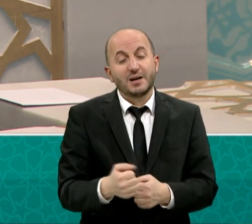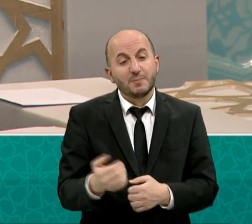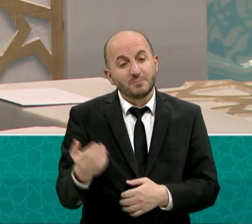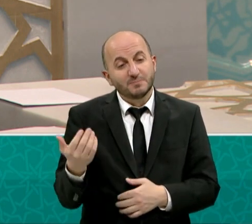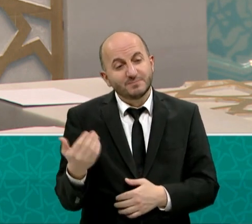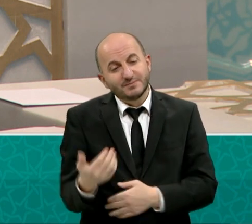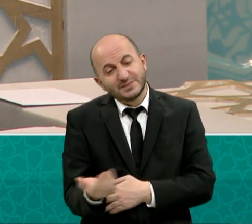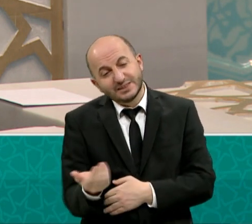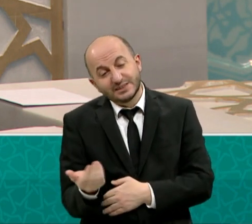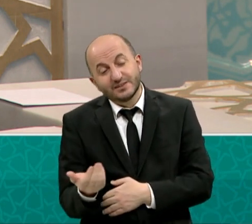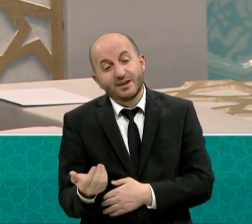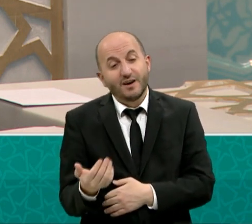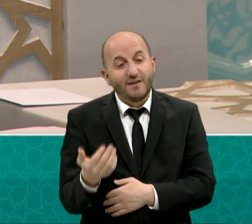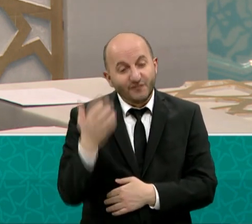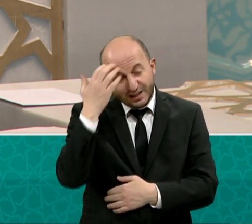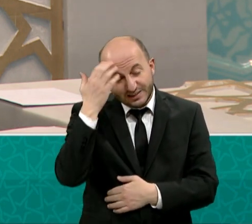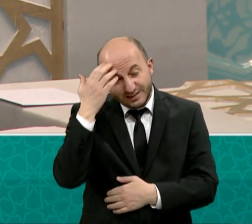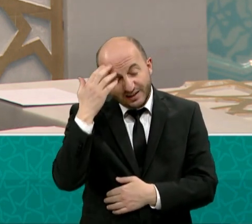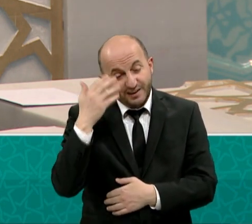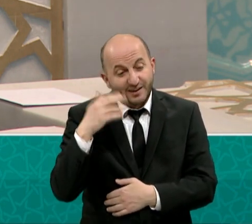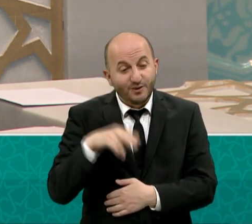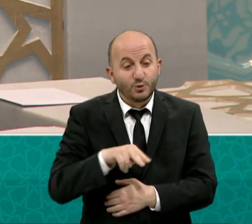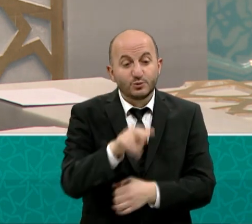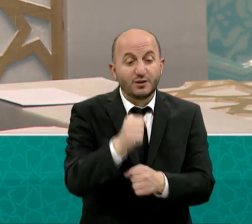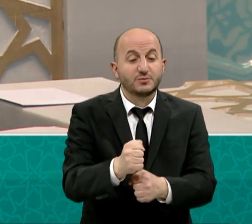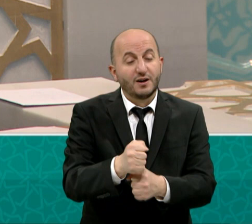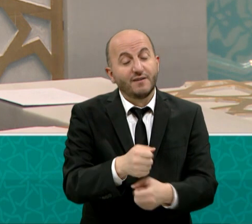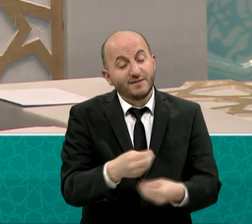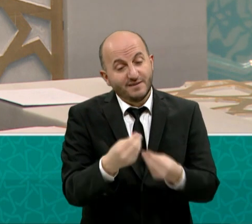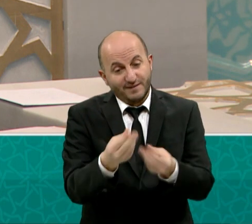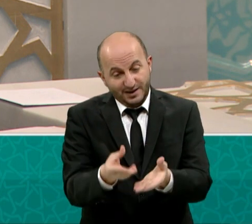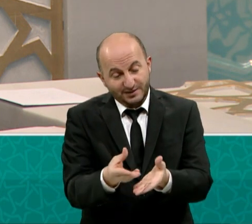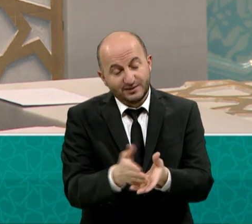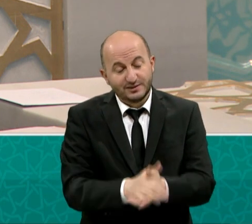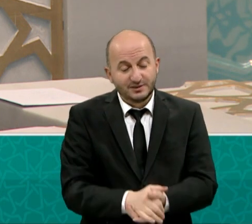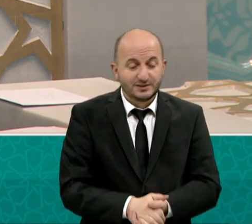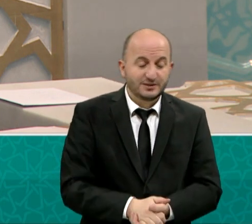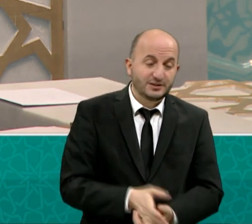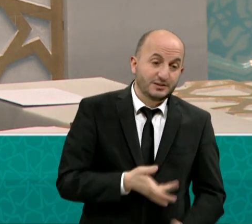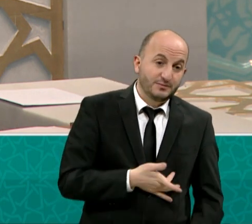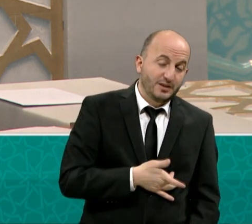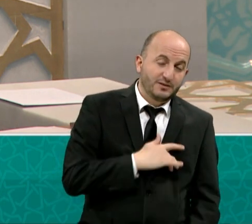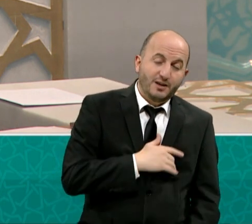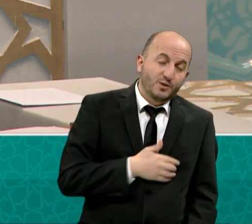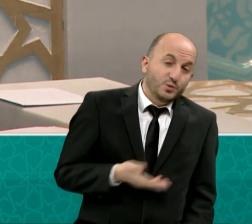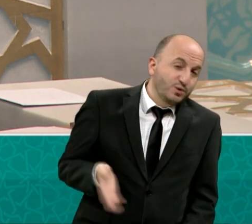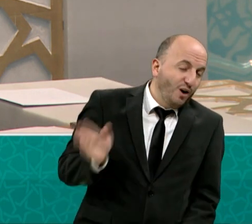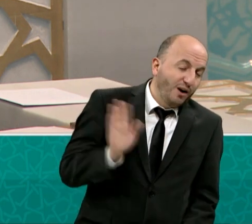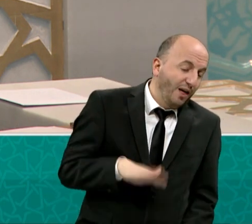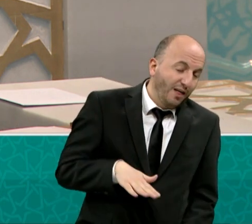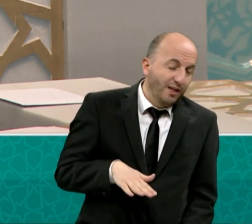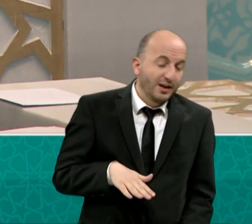fakirlere, yoksullara da vermek diyor. Demek ki iman, imandan sonra imanın gereği olarak ne olacak